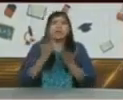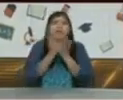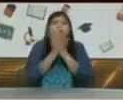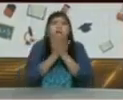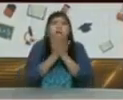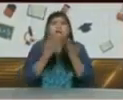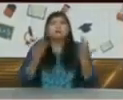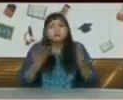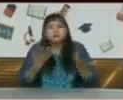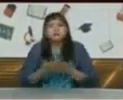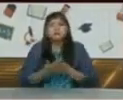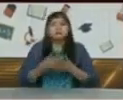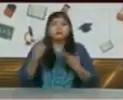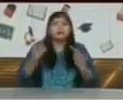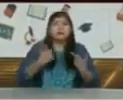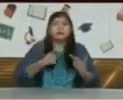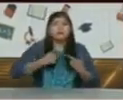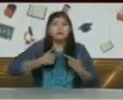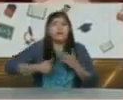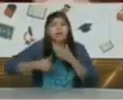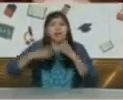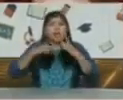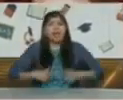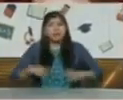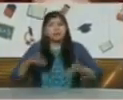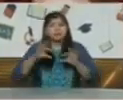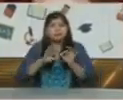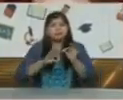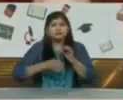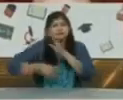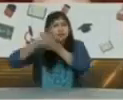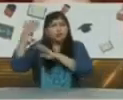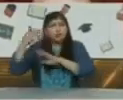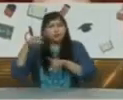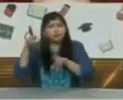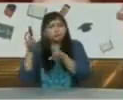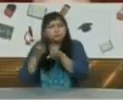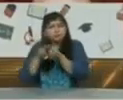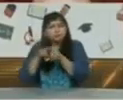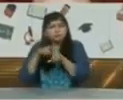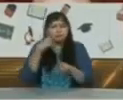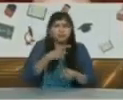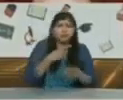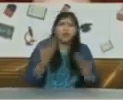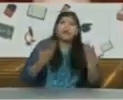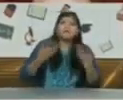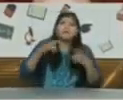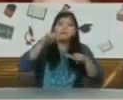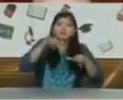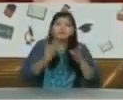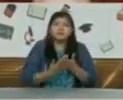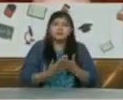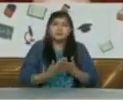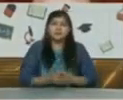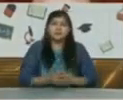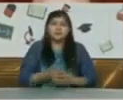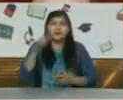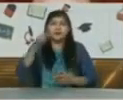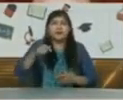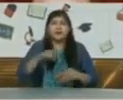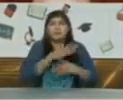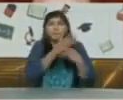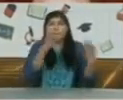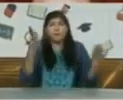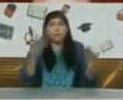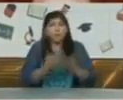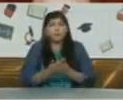जुड़ी कुछ घटनाओं को देखें तो आपको पता चलेगा कि वास्तव में आपको